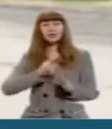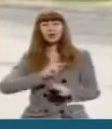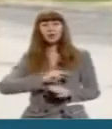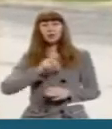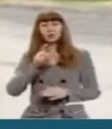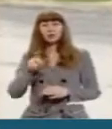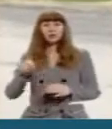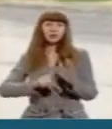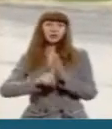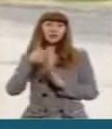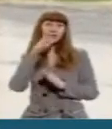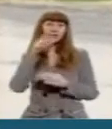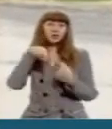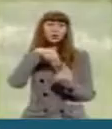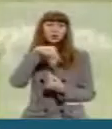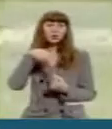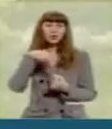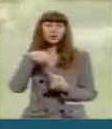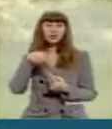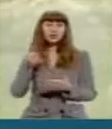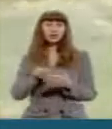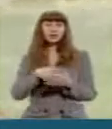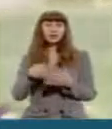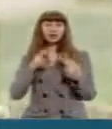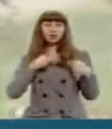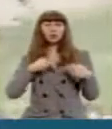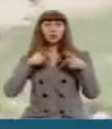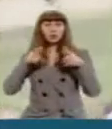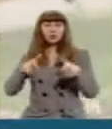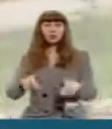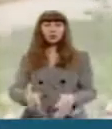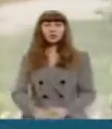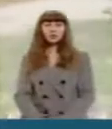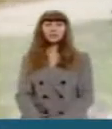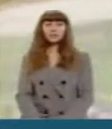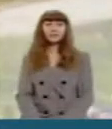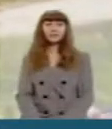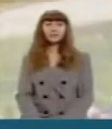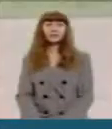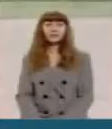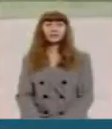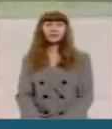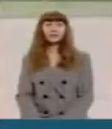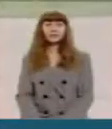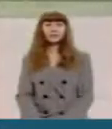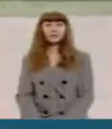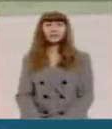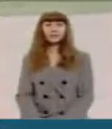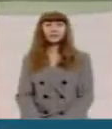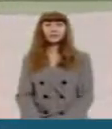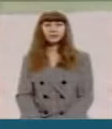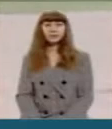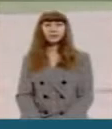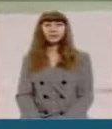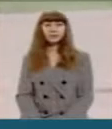24-ті оқуға жіберілген. 3 адамға 200 айлық есептік көрсеткішке дейінгі қайтарымсыз грант беру мақұлданып отыр. Әлеуметтік жұмыс орындарында 8